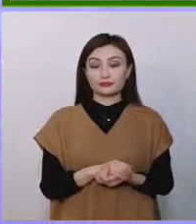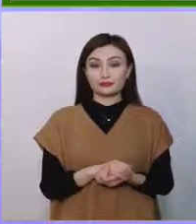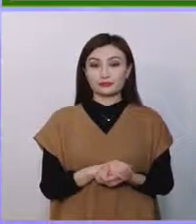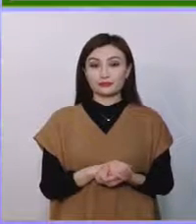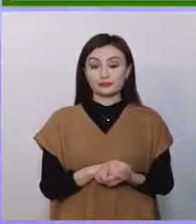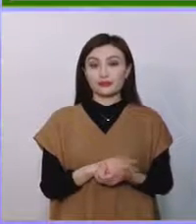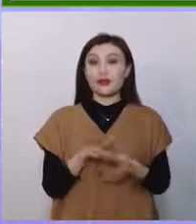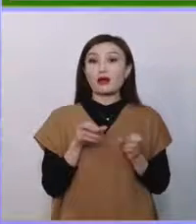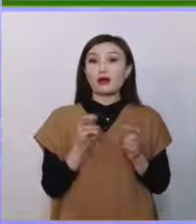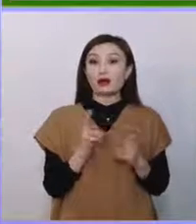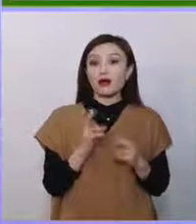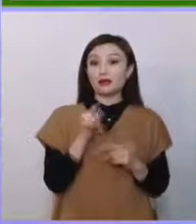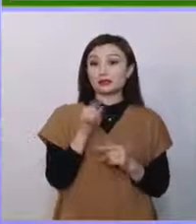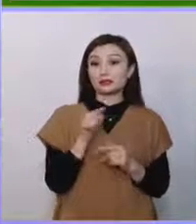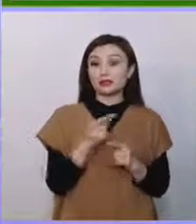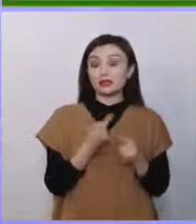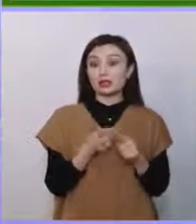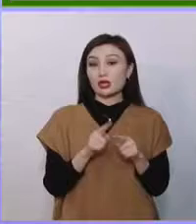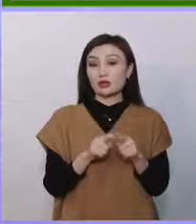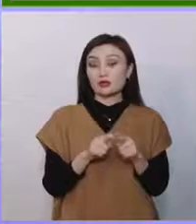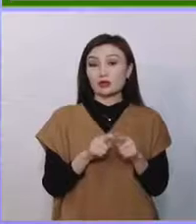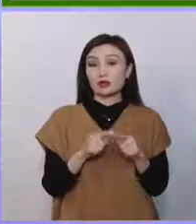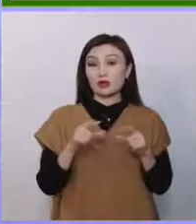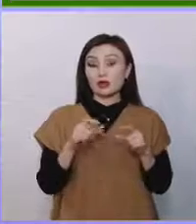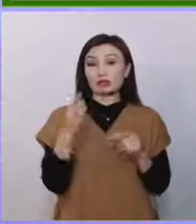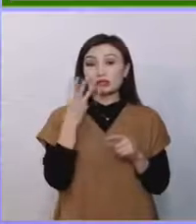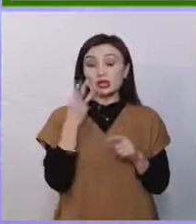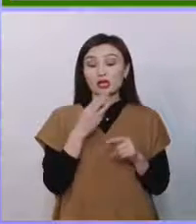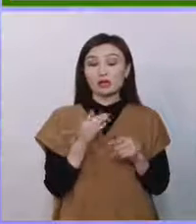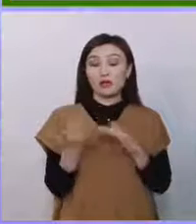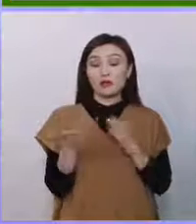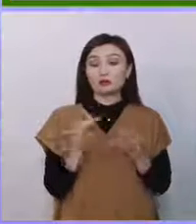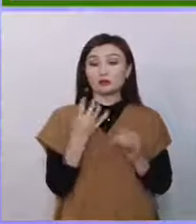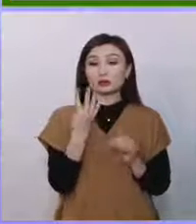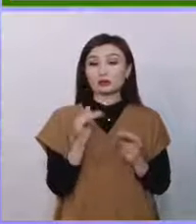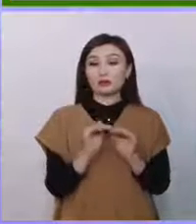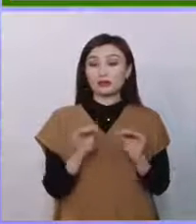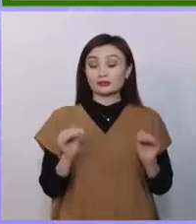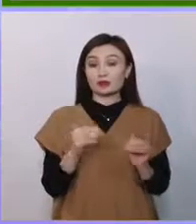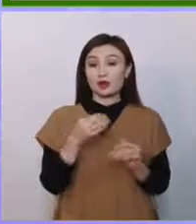а как разделить эту плитку между четырьмя детьми поровну